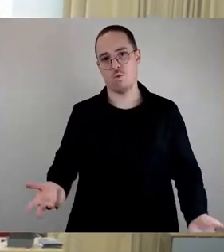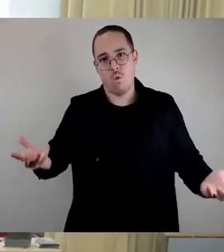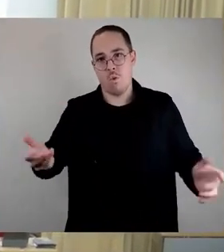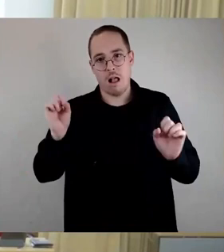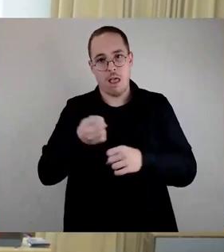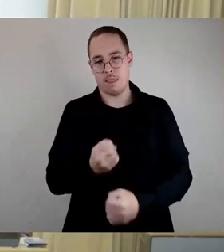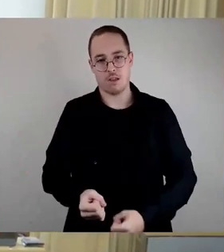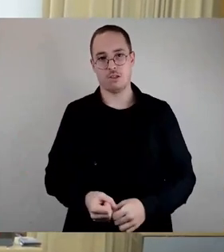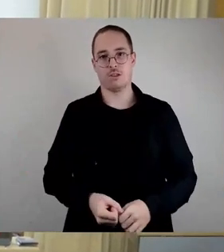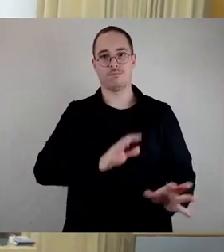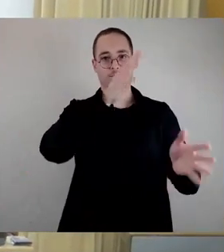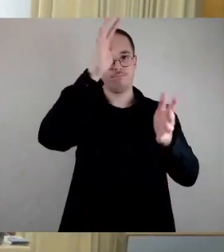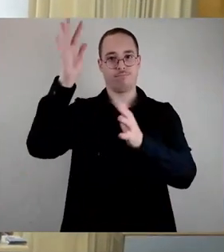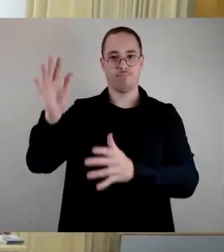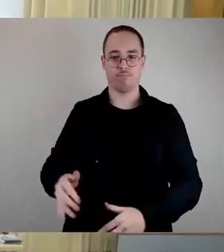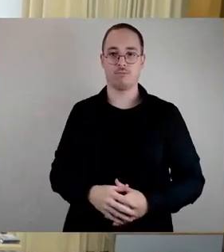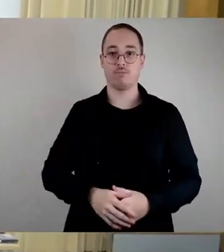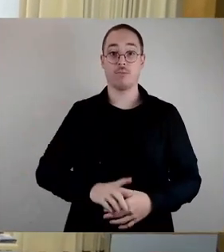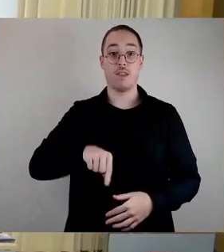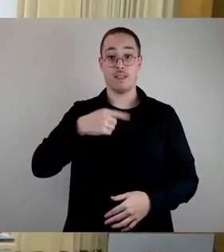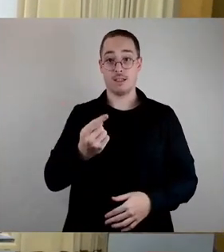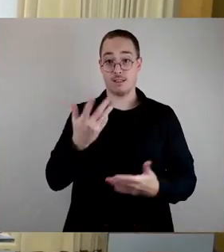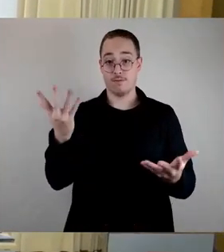Als nächste Fraktion, Fraktion Die Linke, Herr Mattis.